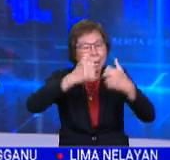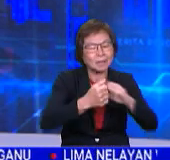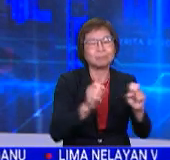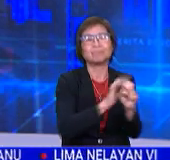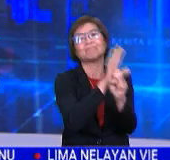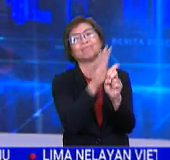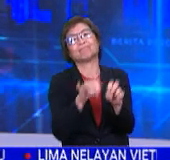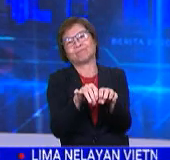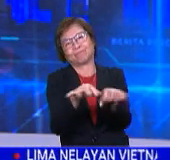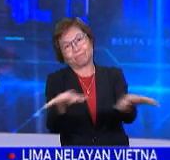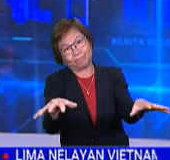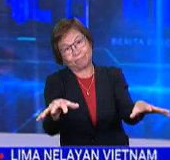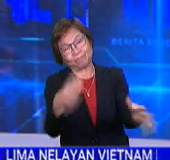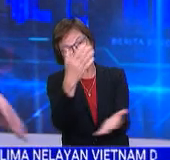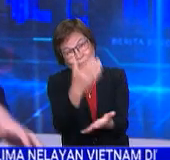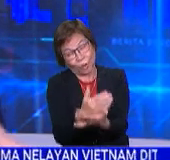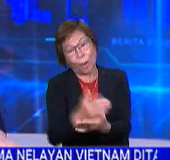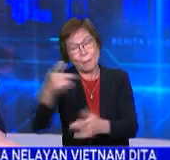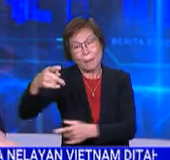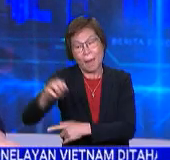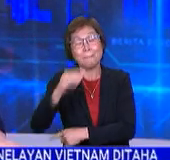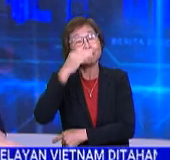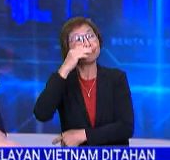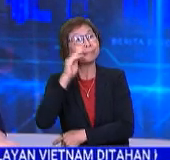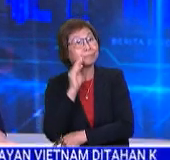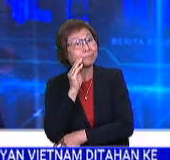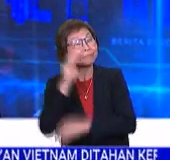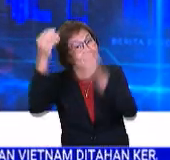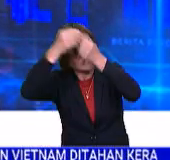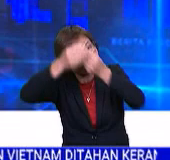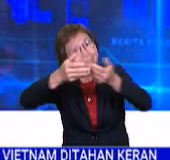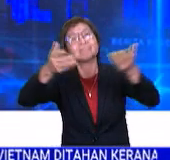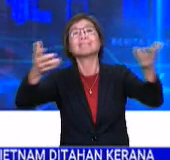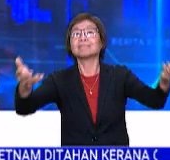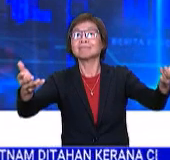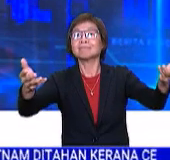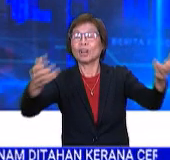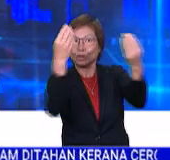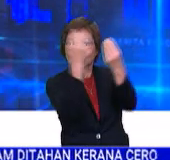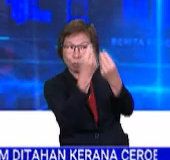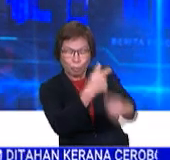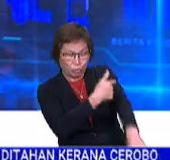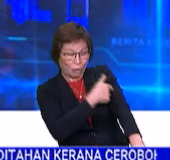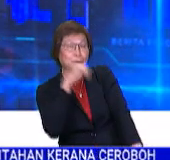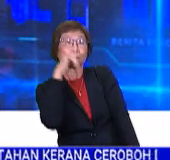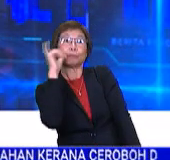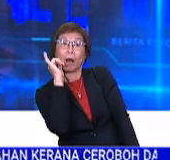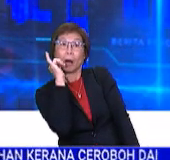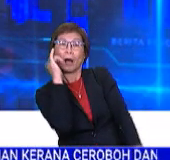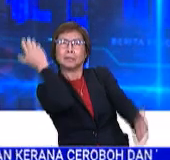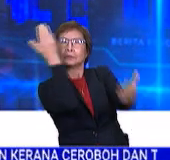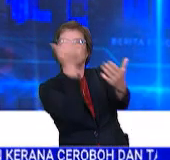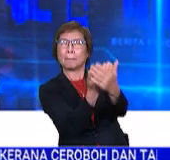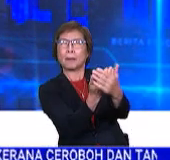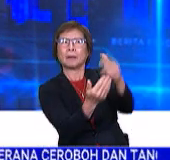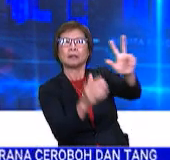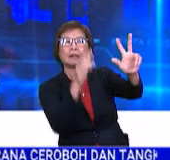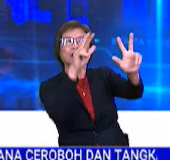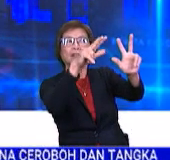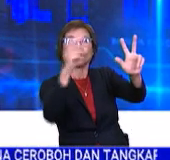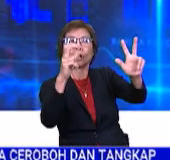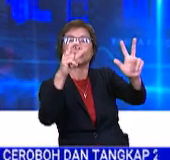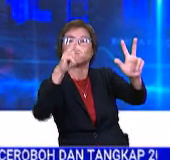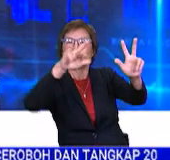pandemik COVID-19. Perdana Menteri Tan Sri Muhyiddin Yassin memaklumkan kadar vaksinasi semalam mencecah